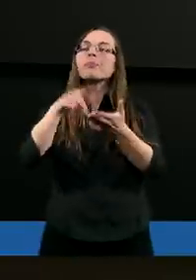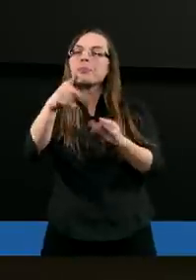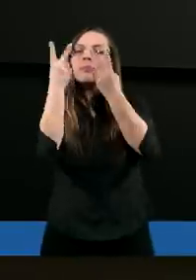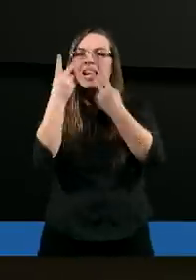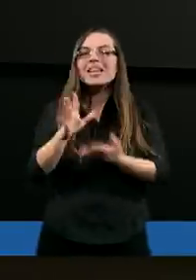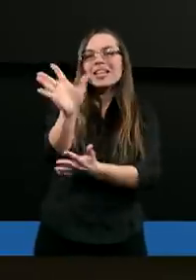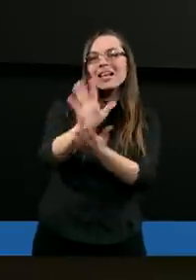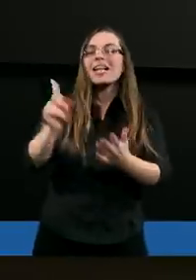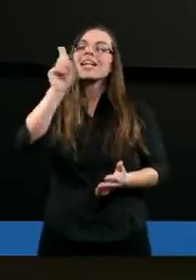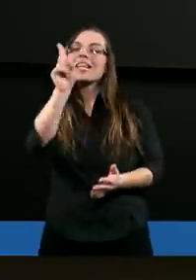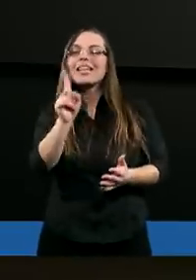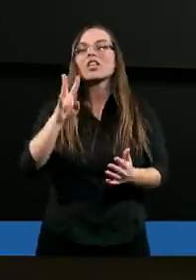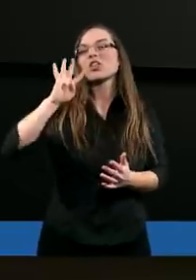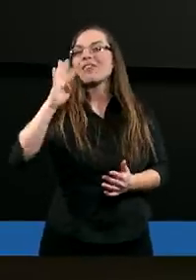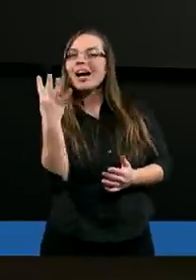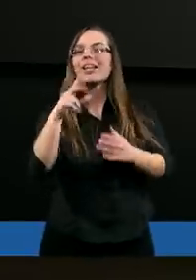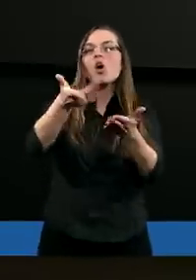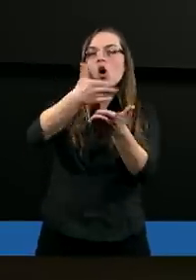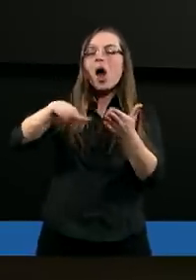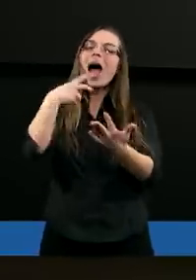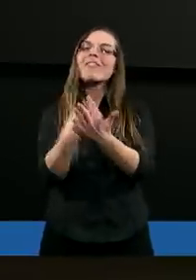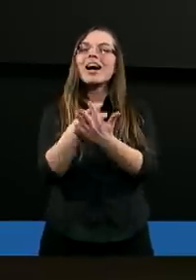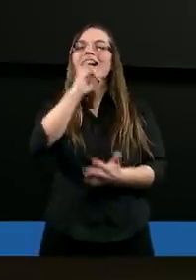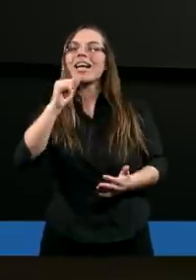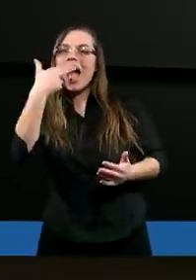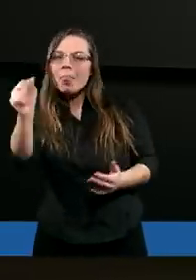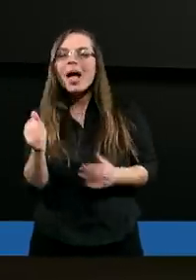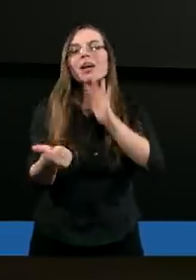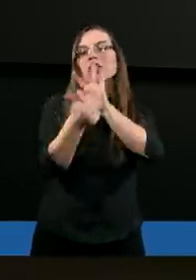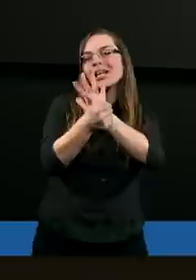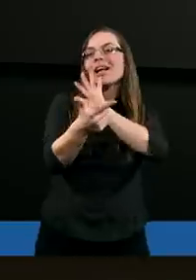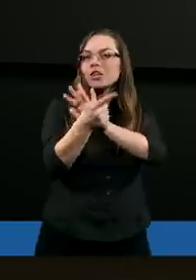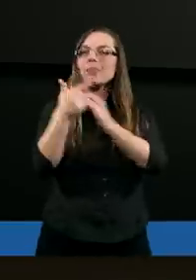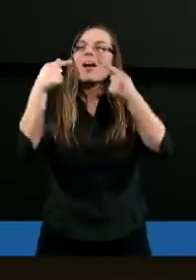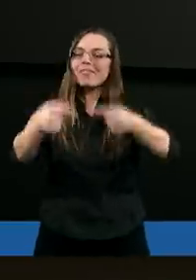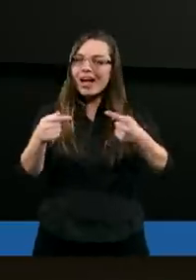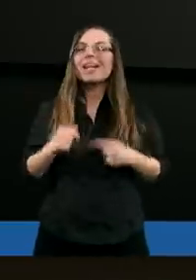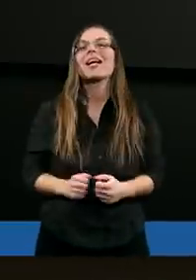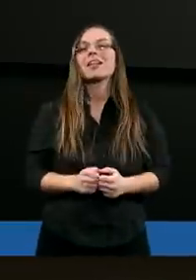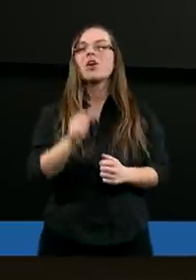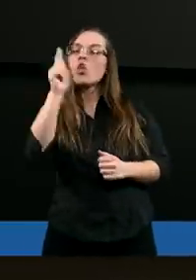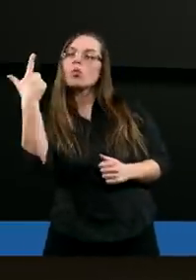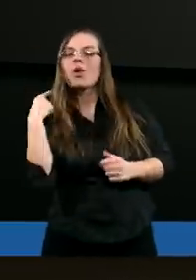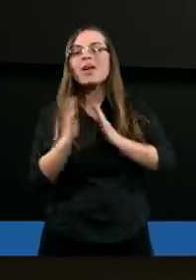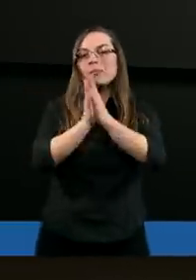z 14 rozdziału Ewangelii Jana, 16-17 werset. I drugą osobę